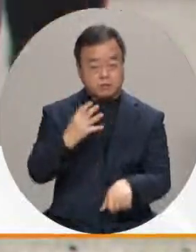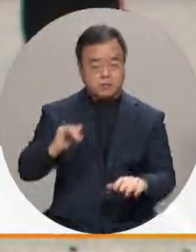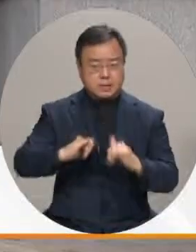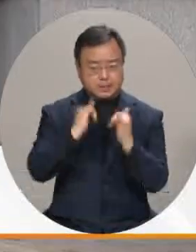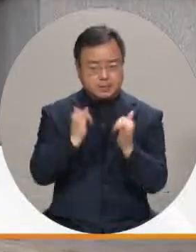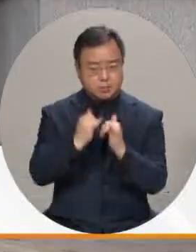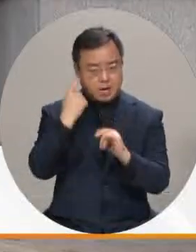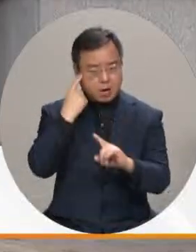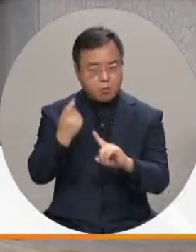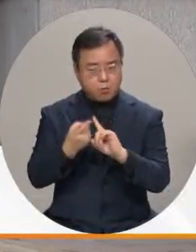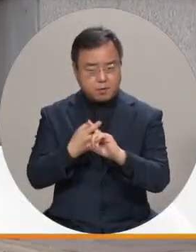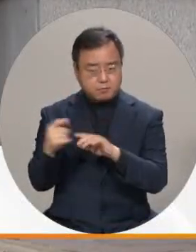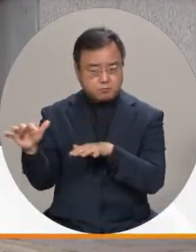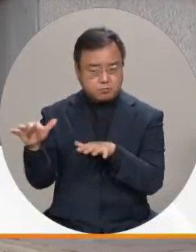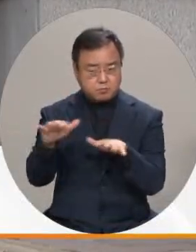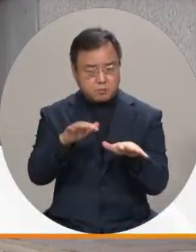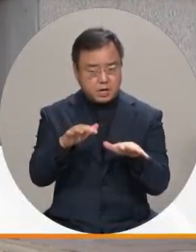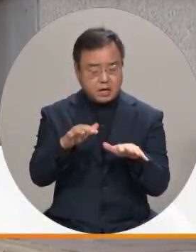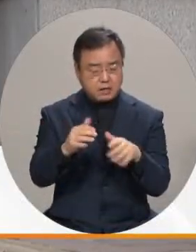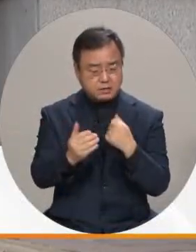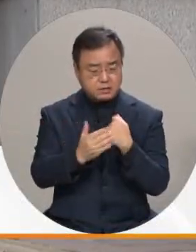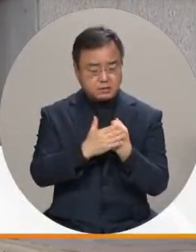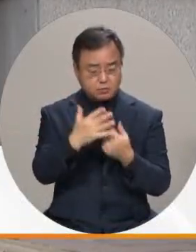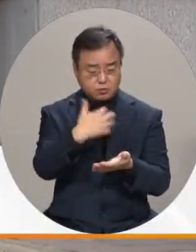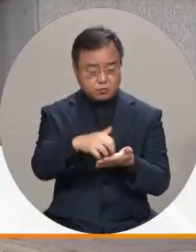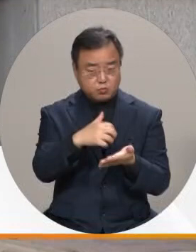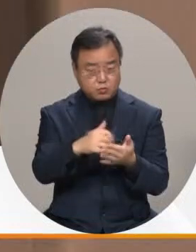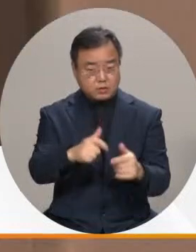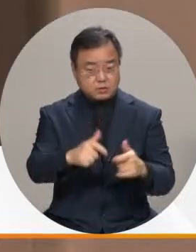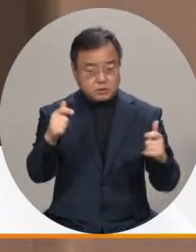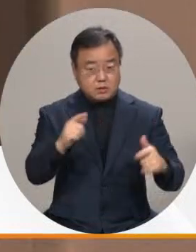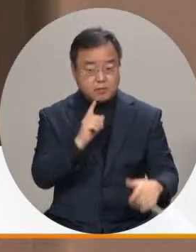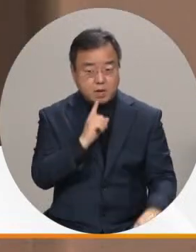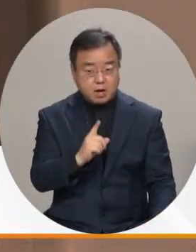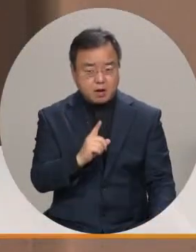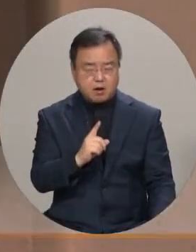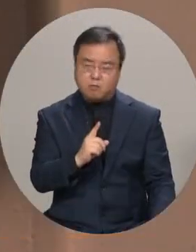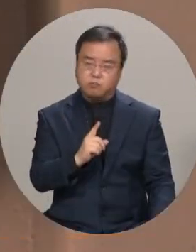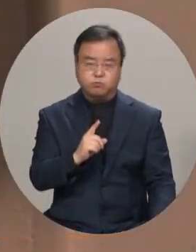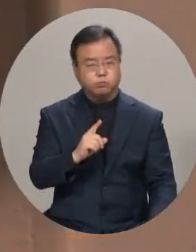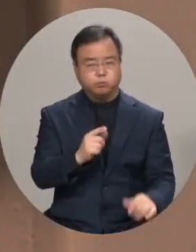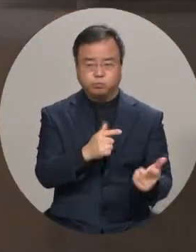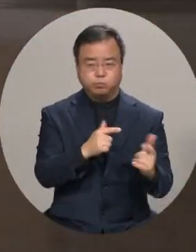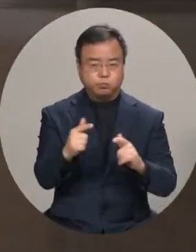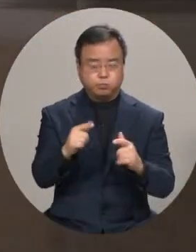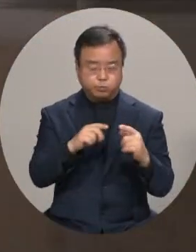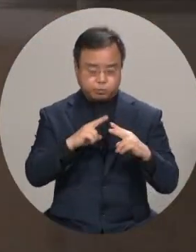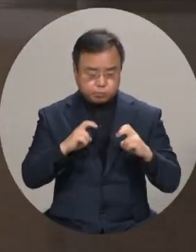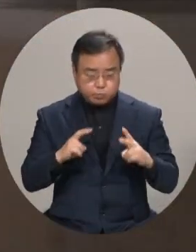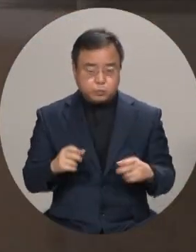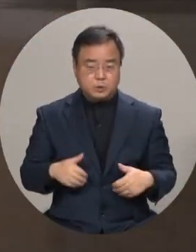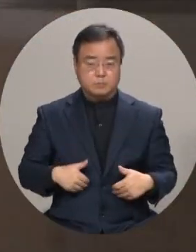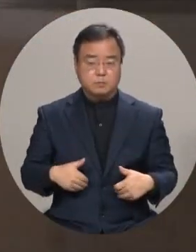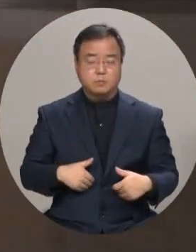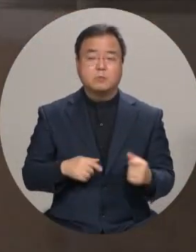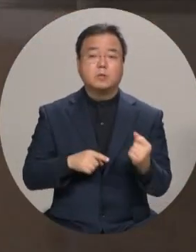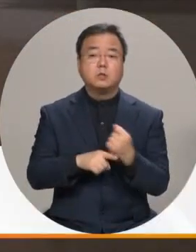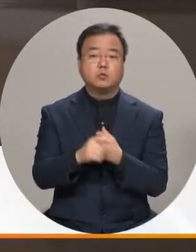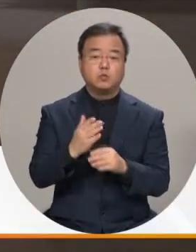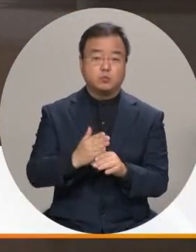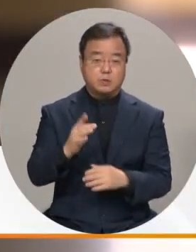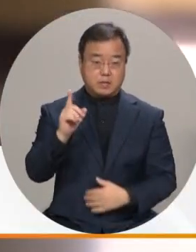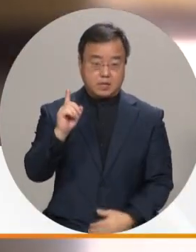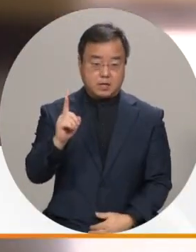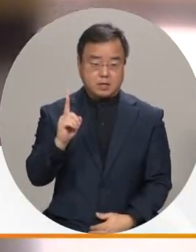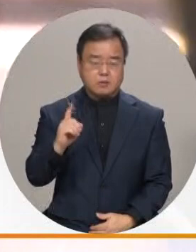관심도 증가에 따른 것인지는 다각적인 원인 분석이 좀 필요합니다. 그 원인 분석해본 것 중에 하나는 이제 전령화